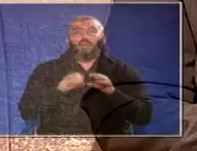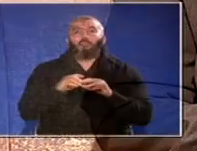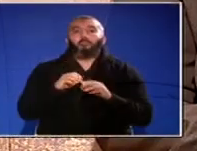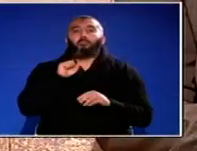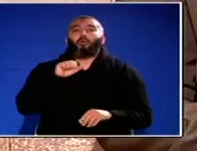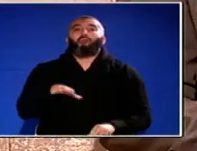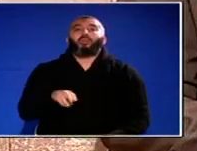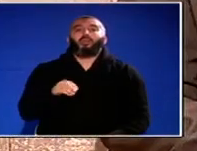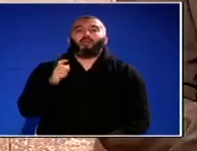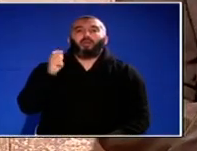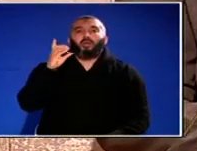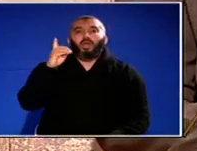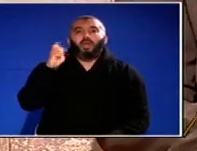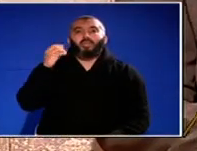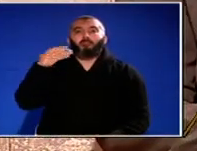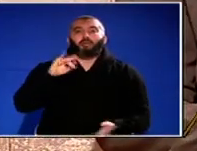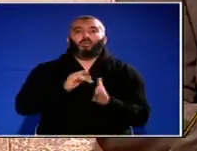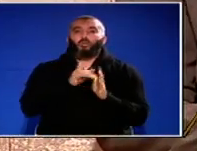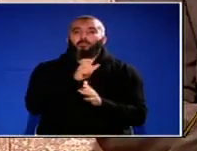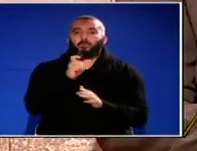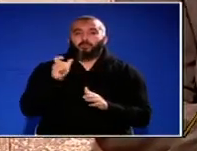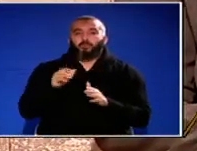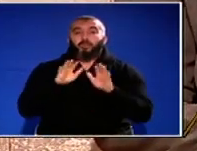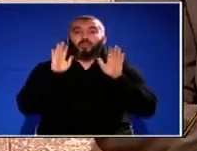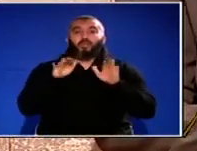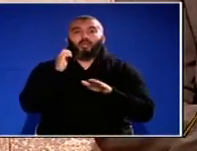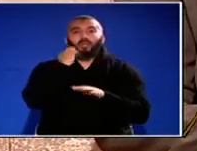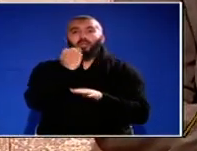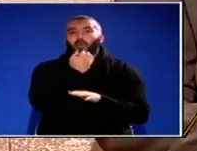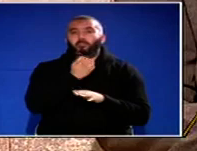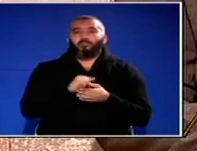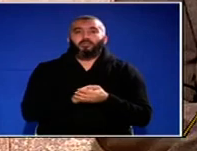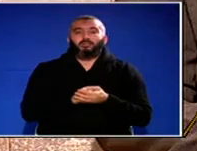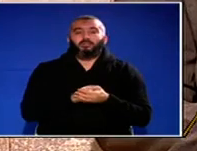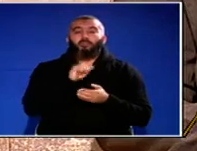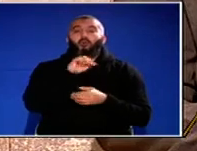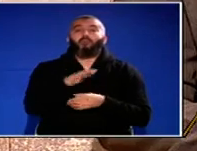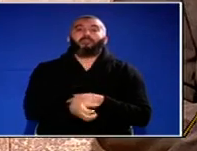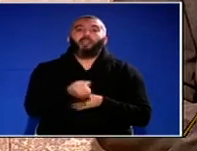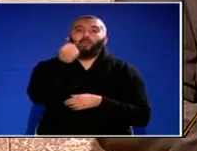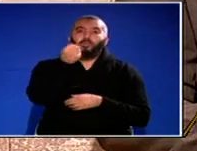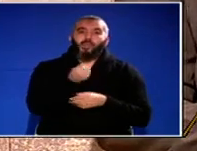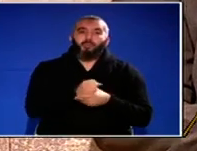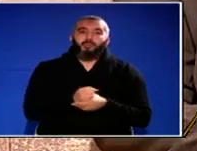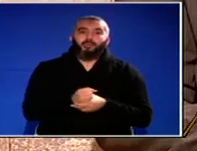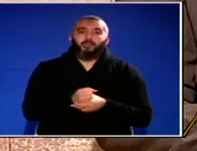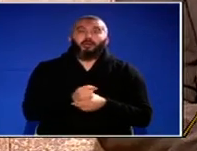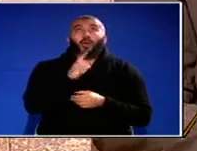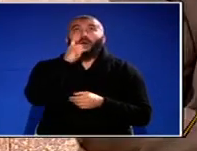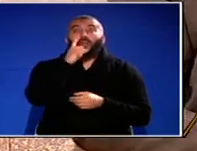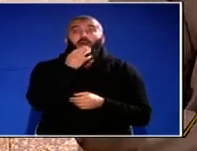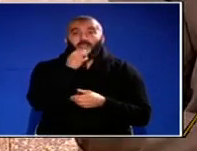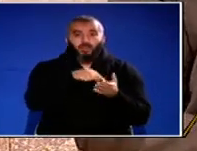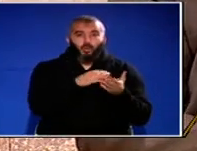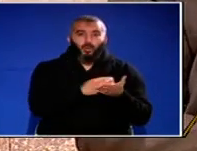كلها، والصلاة والسلام على من عليه صلى وسلم. قال الله تعالى: إن الله وملائكته يصلون